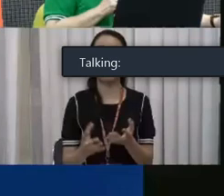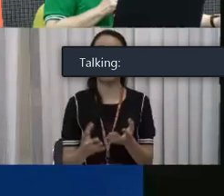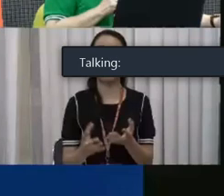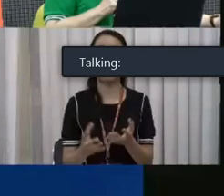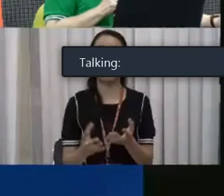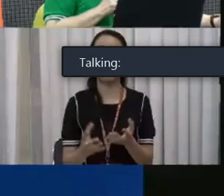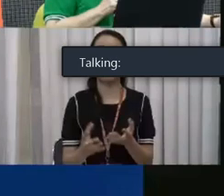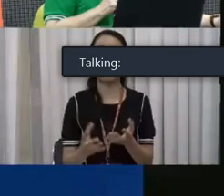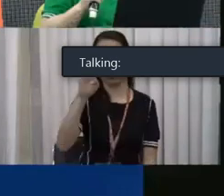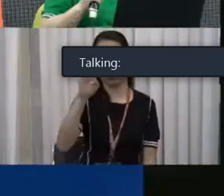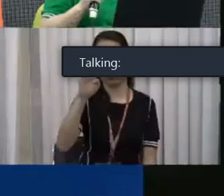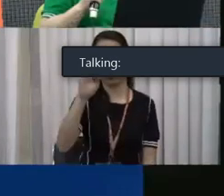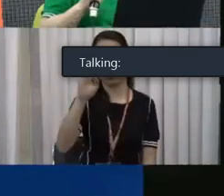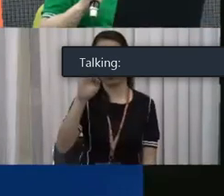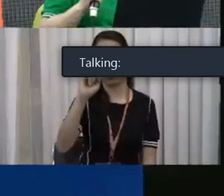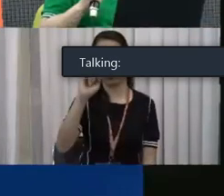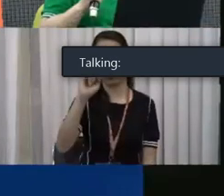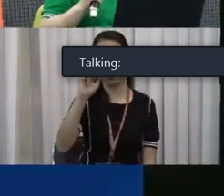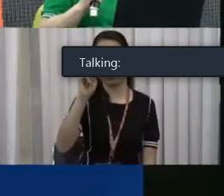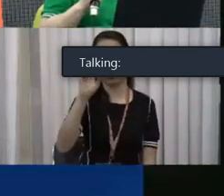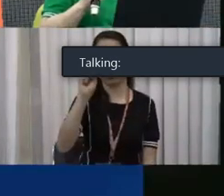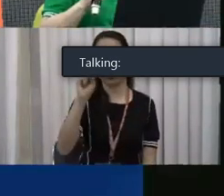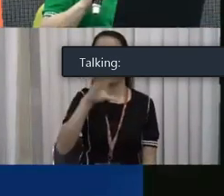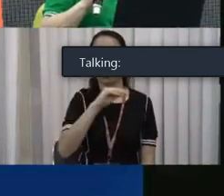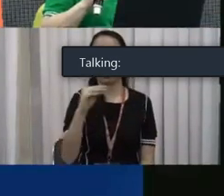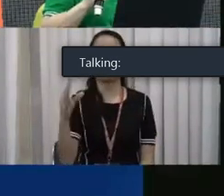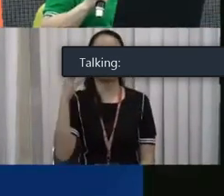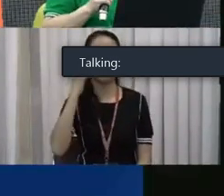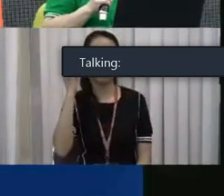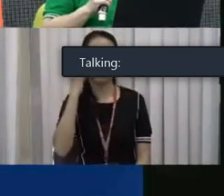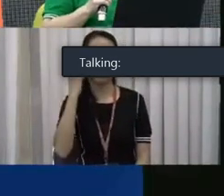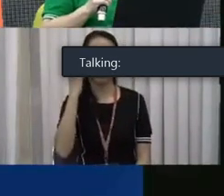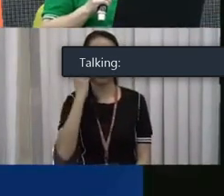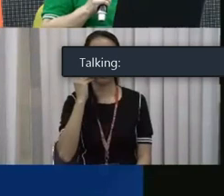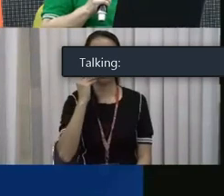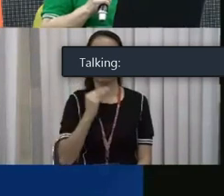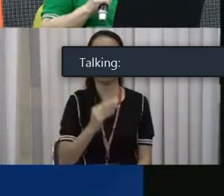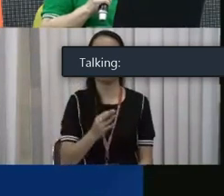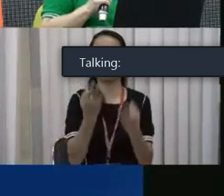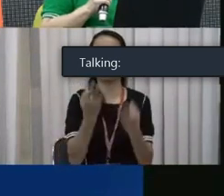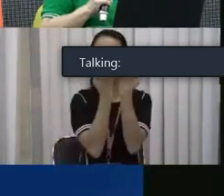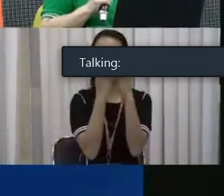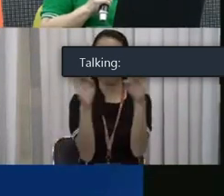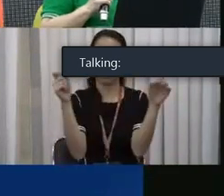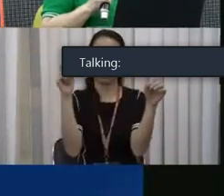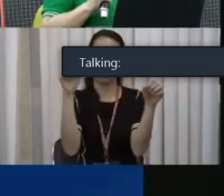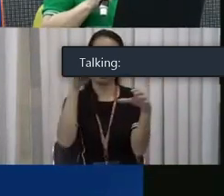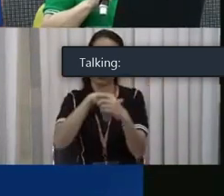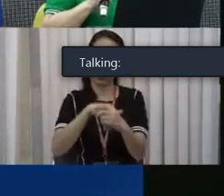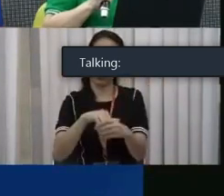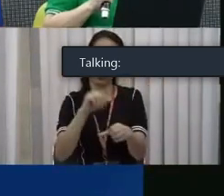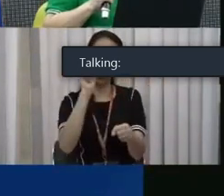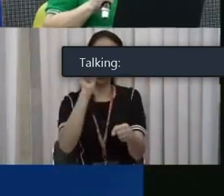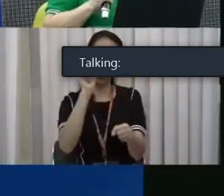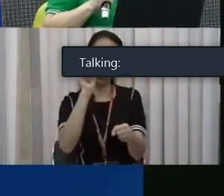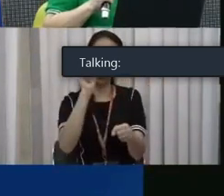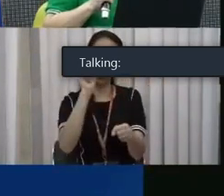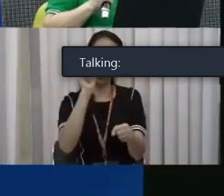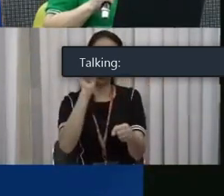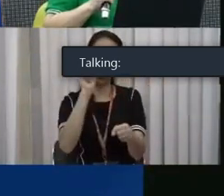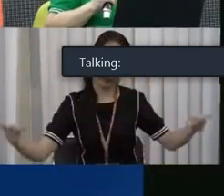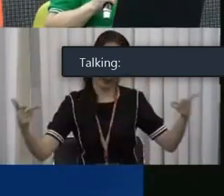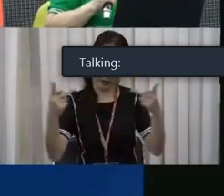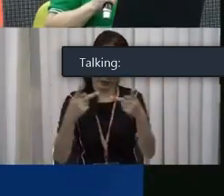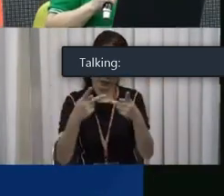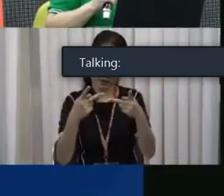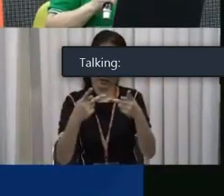mga benepisyo o iyaha pong masinati ang kahamugaway sa iyahang trabahoan.